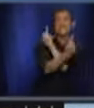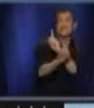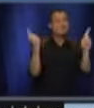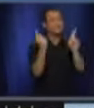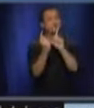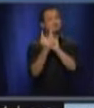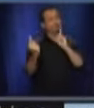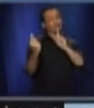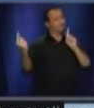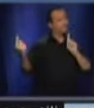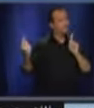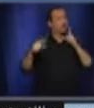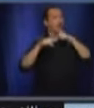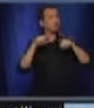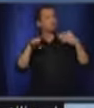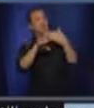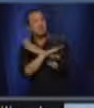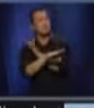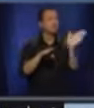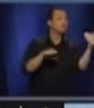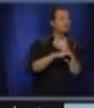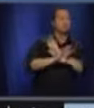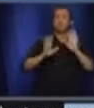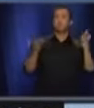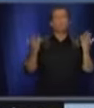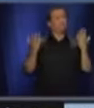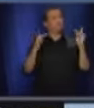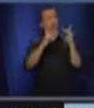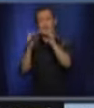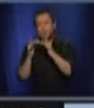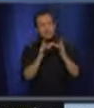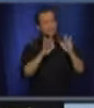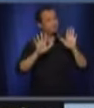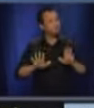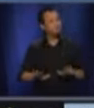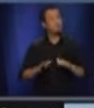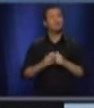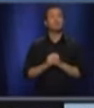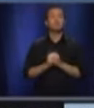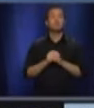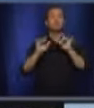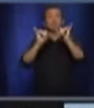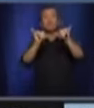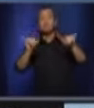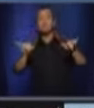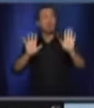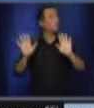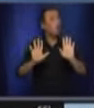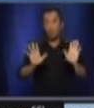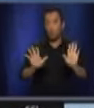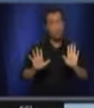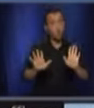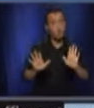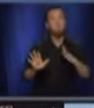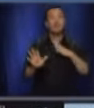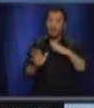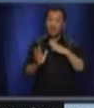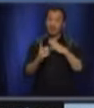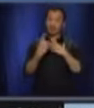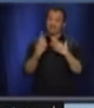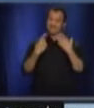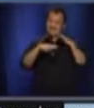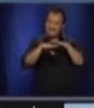Évitez de vous visiter les uns les autres. On n'est pas en confinement, mais je vous demande d'éviter au maximum ce qu'on va